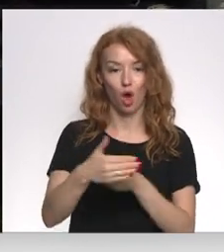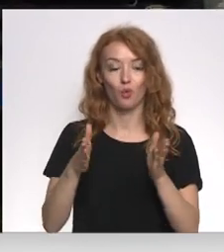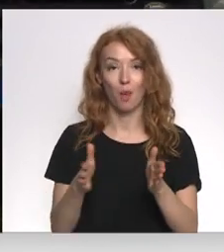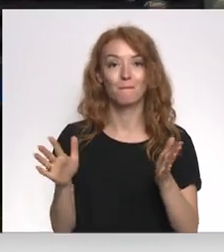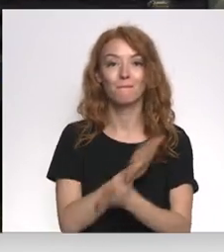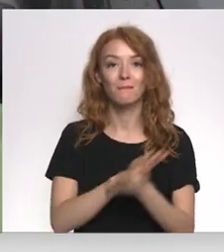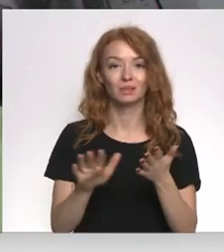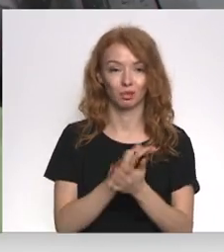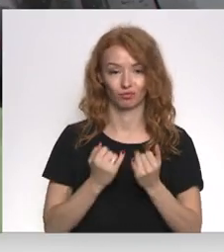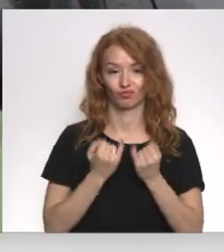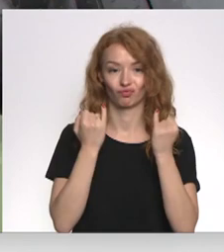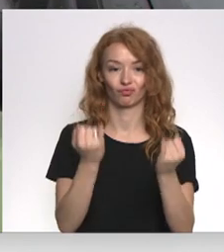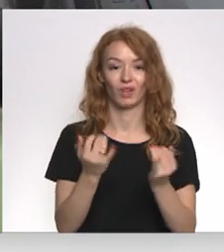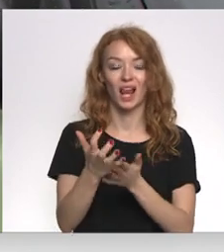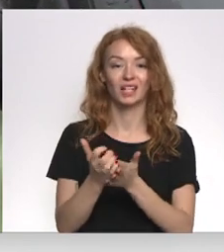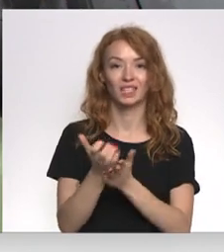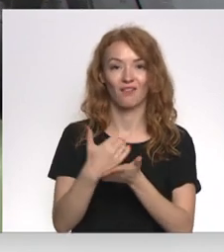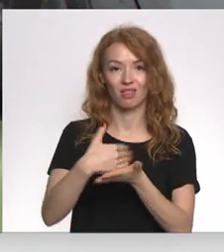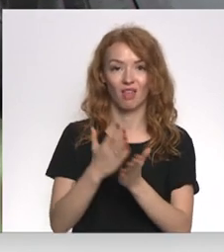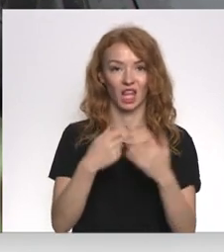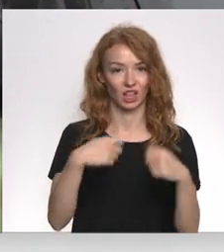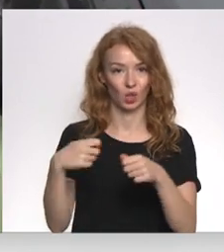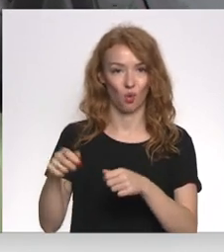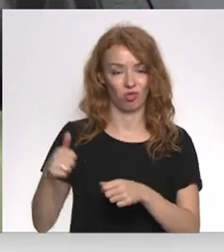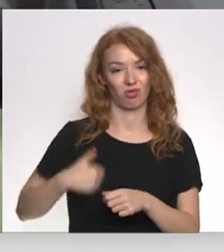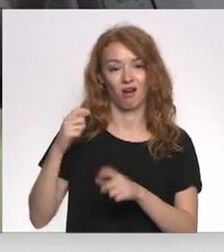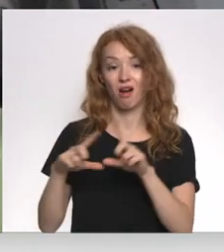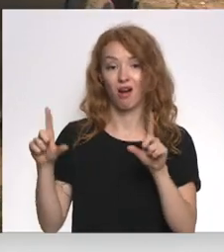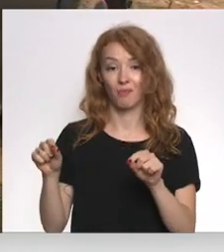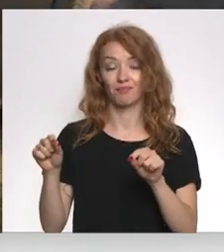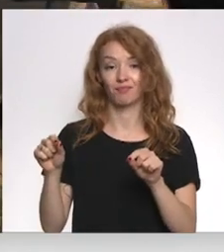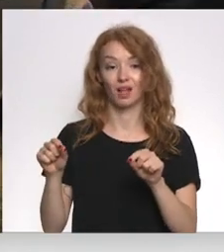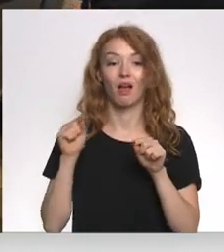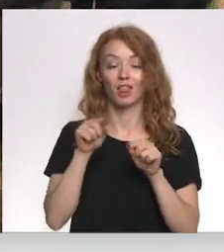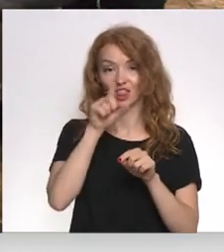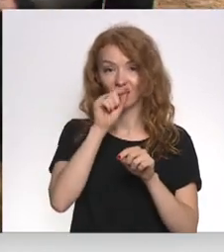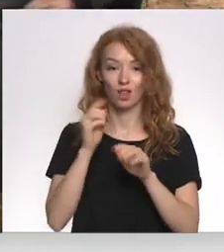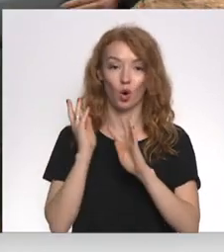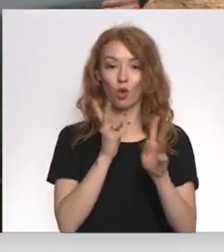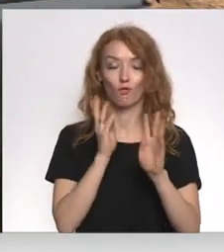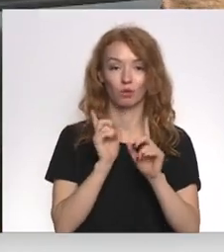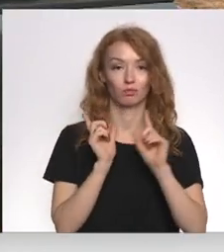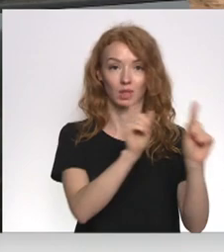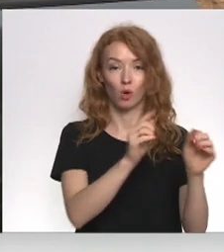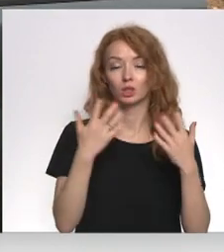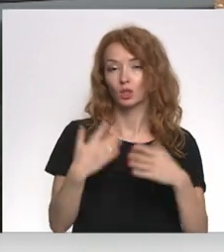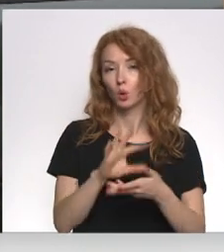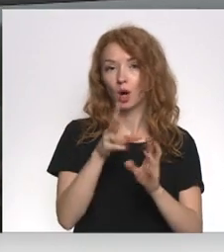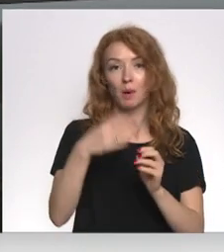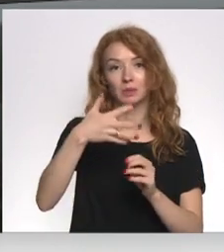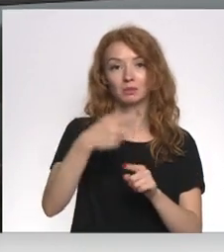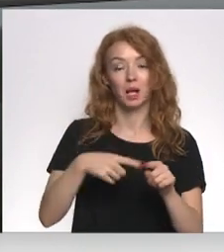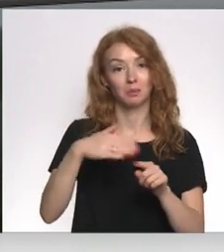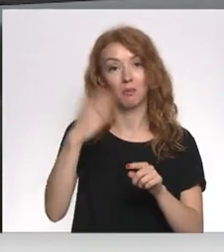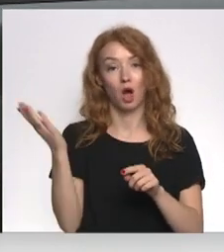bez maksas sagādājuši rezerves daļu tirgotāji. Twitter konvojs uz Ukrainu devies jau vairāk nekā 50 reizes,